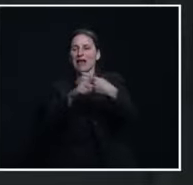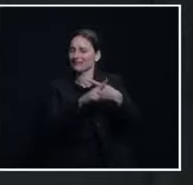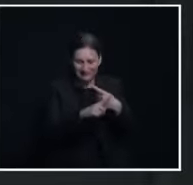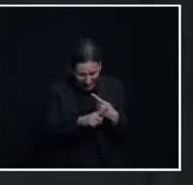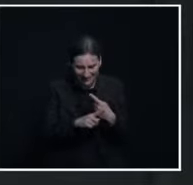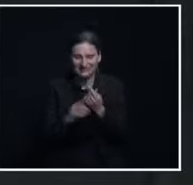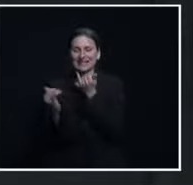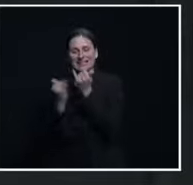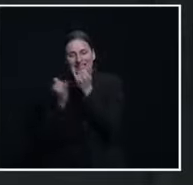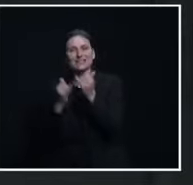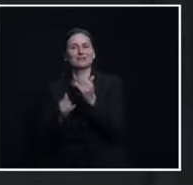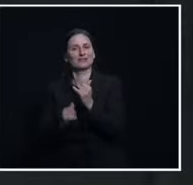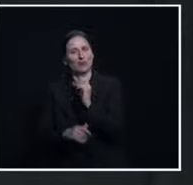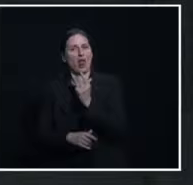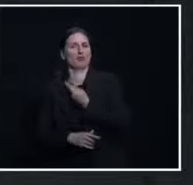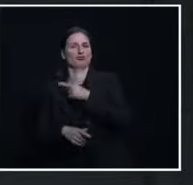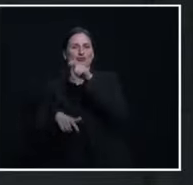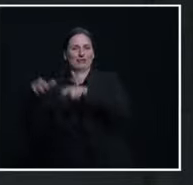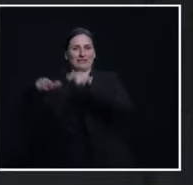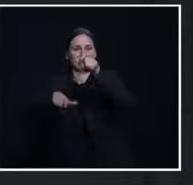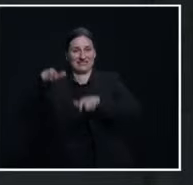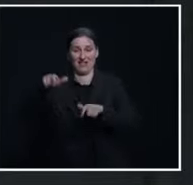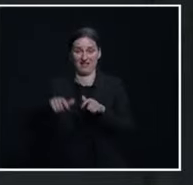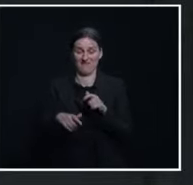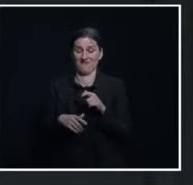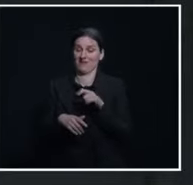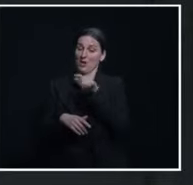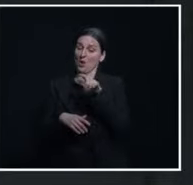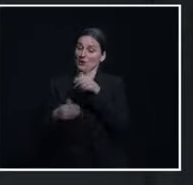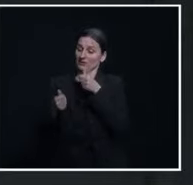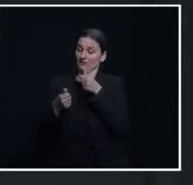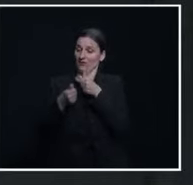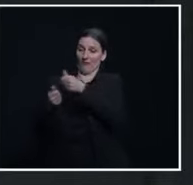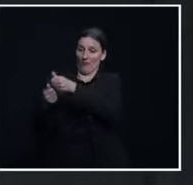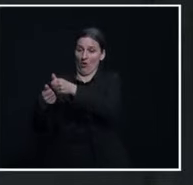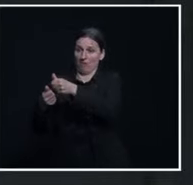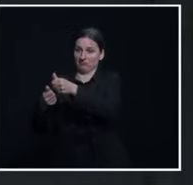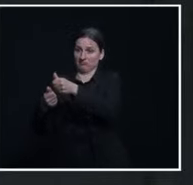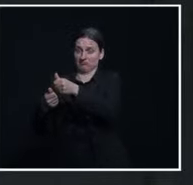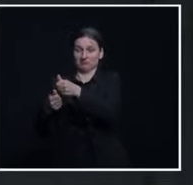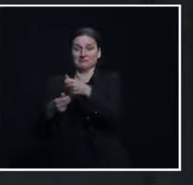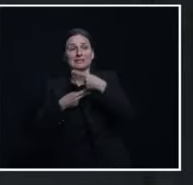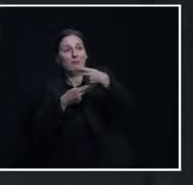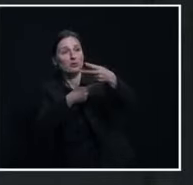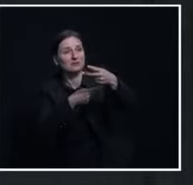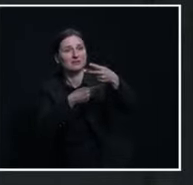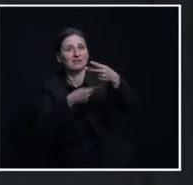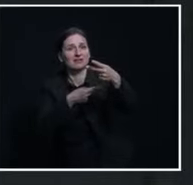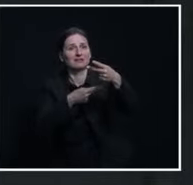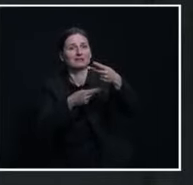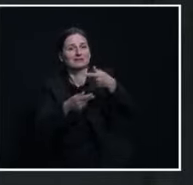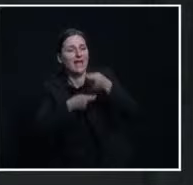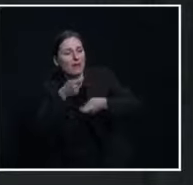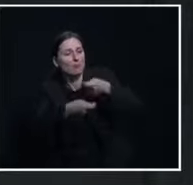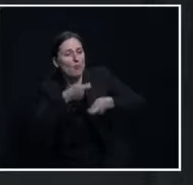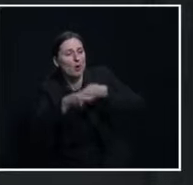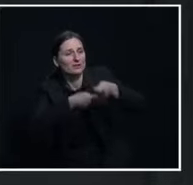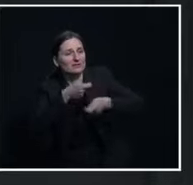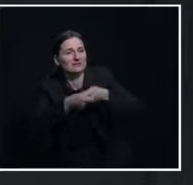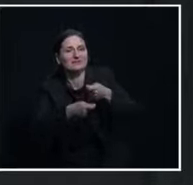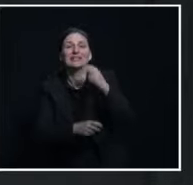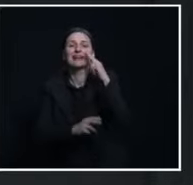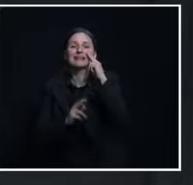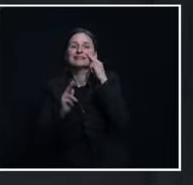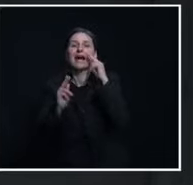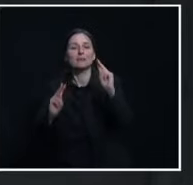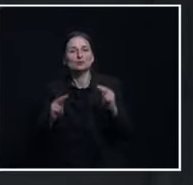stehen. Indem wir die Namen der Verfolgten, Deportierten und Ermordeten in ihrer Heimatstadt München ins